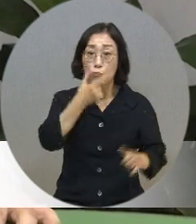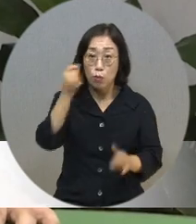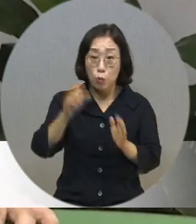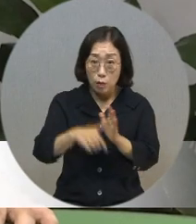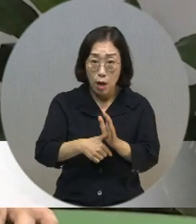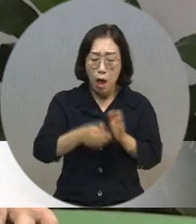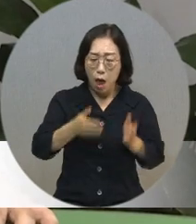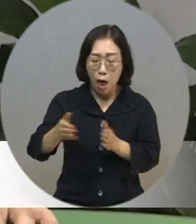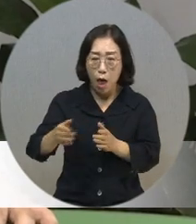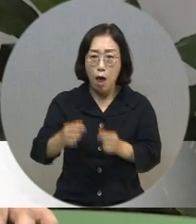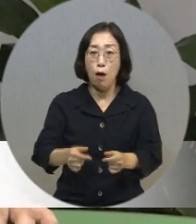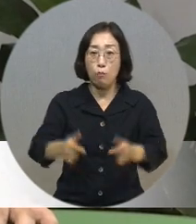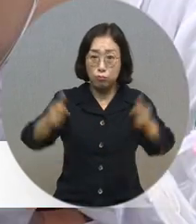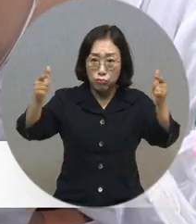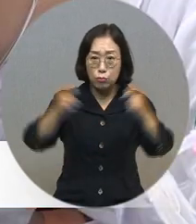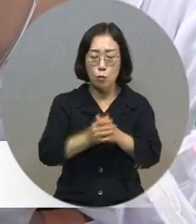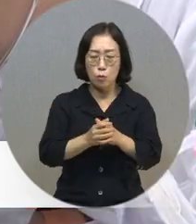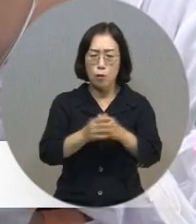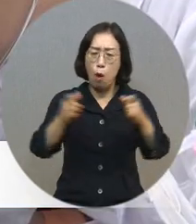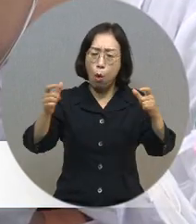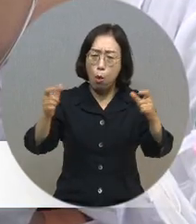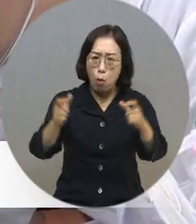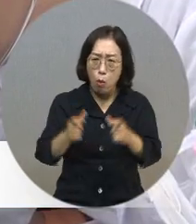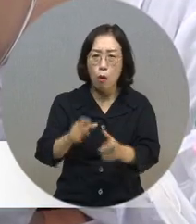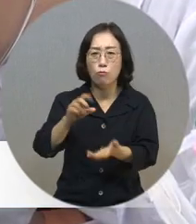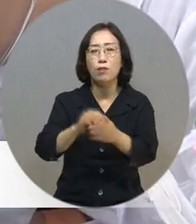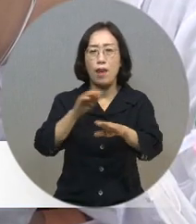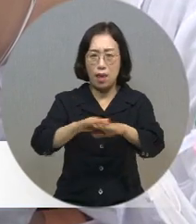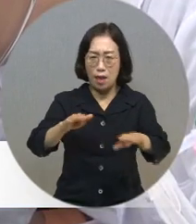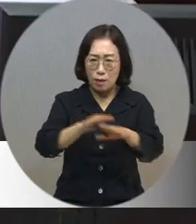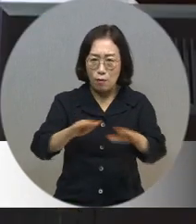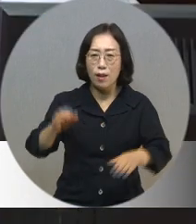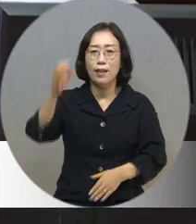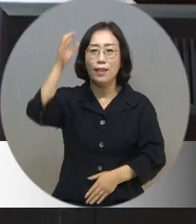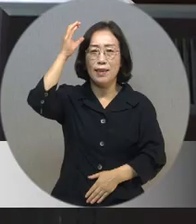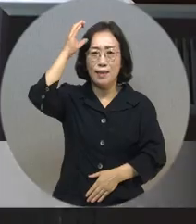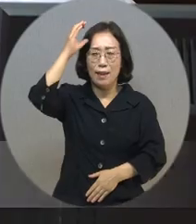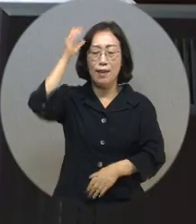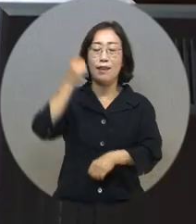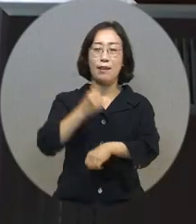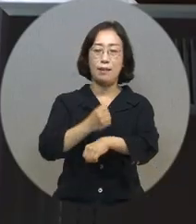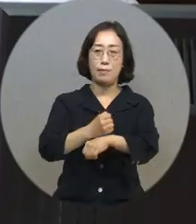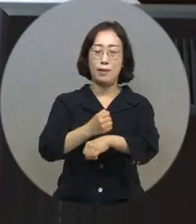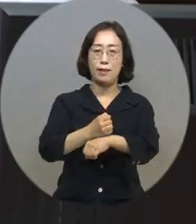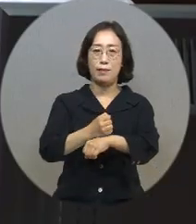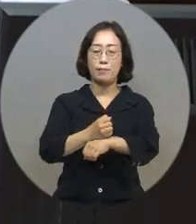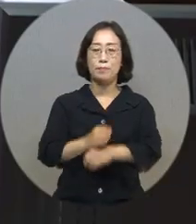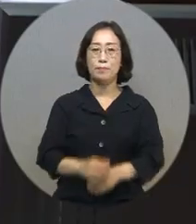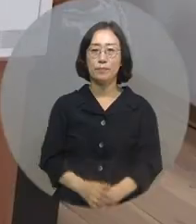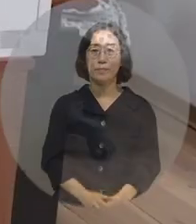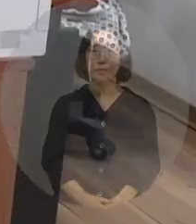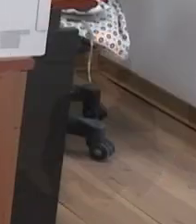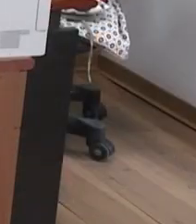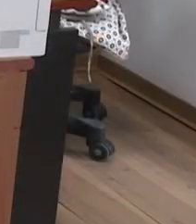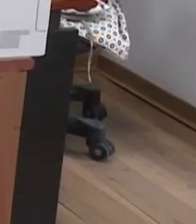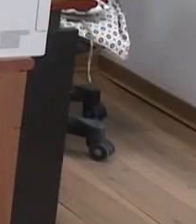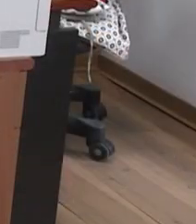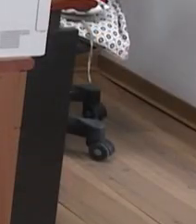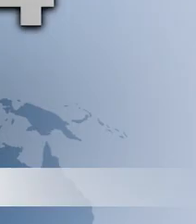향상과 지방 소멸의 문제를 해결하는 발판이 되길 기대해 봅니다 복지 t 전북방송 박예슬